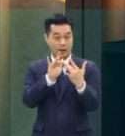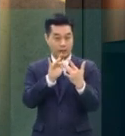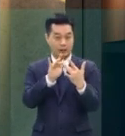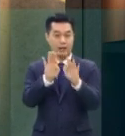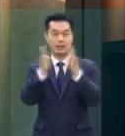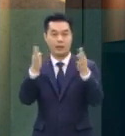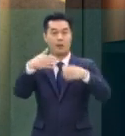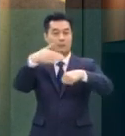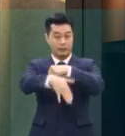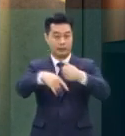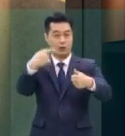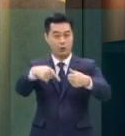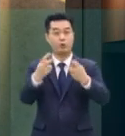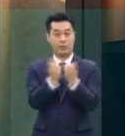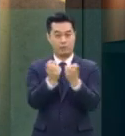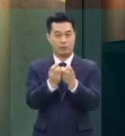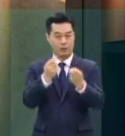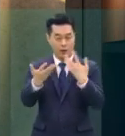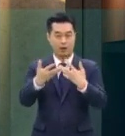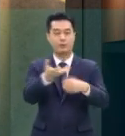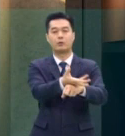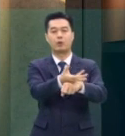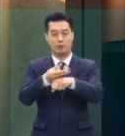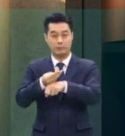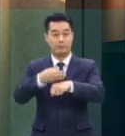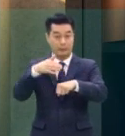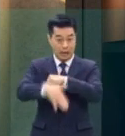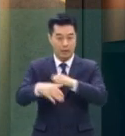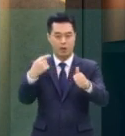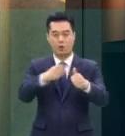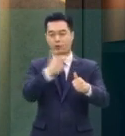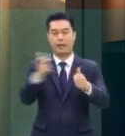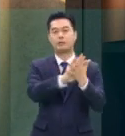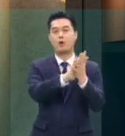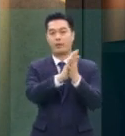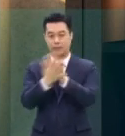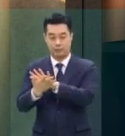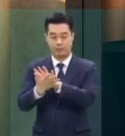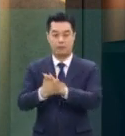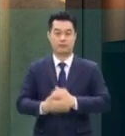개방형 그윽 체계를 과 감에 도입하는 교육 대전환 을 추진하겠습니다